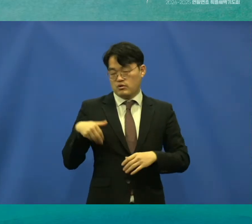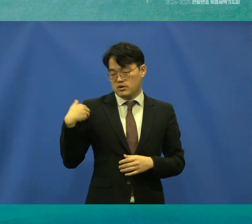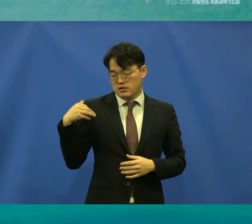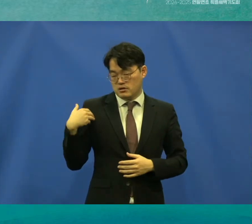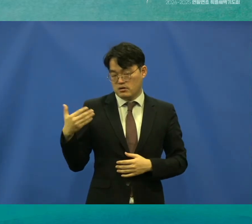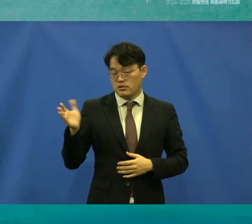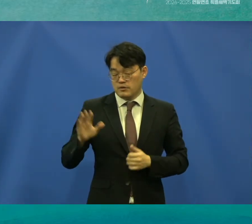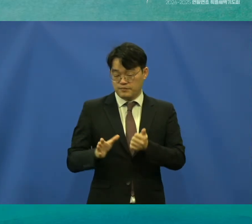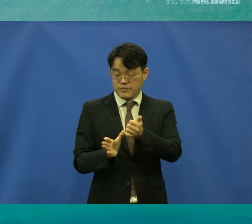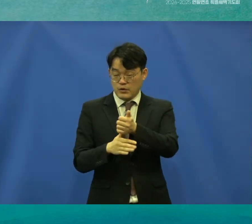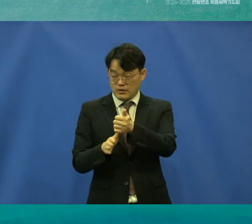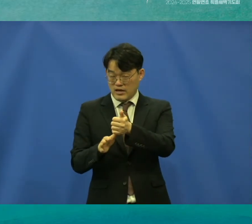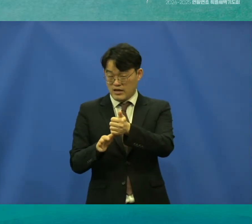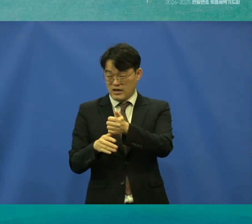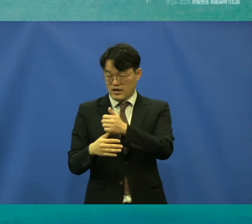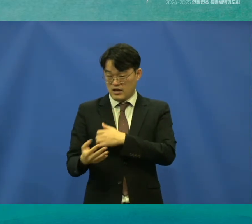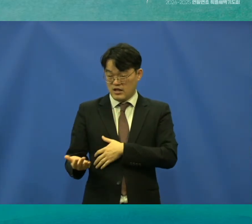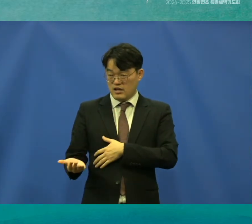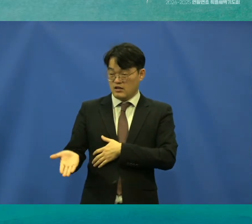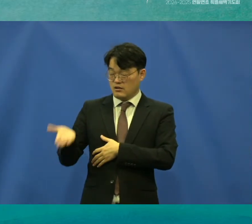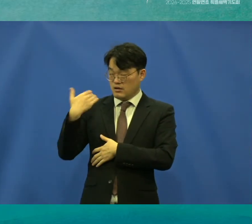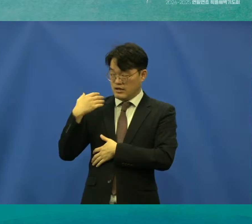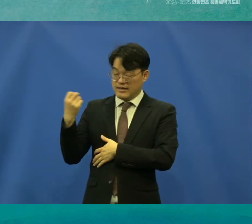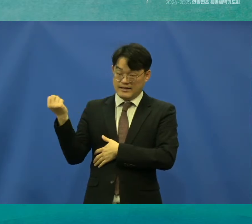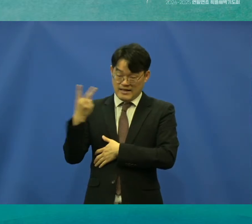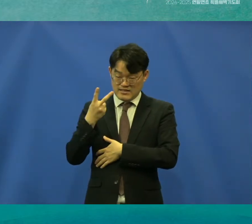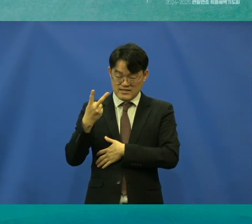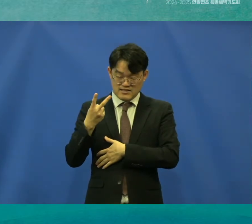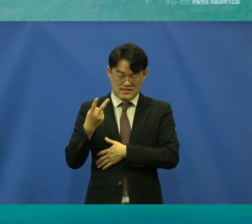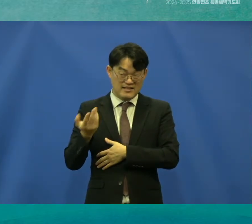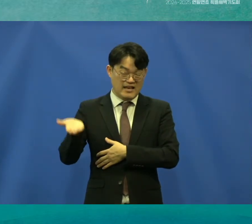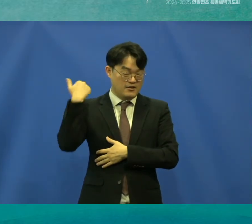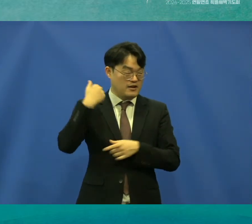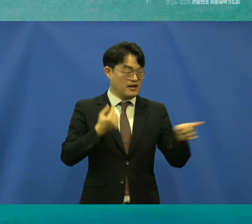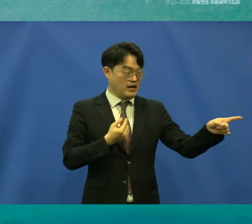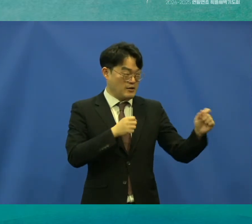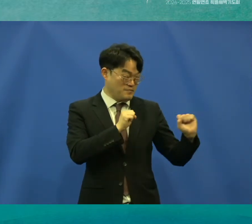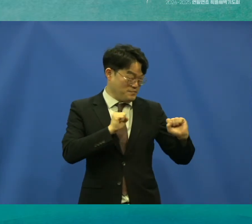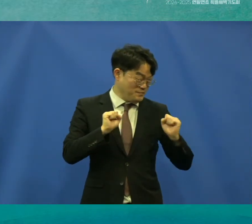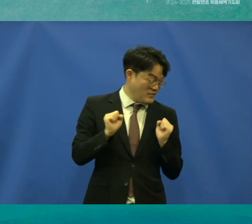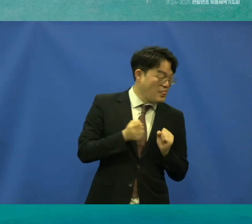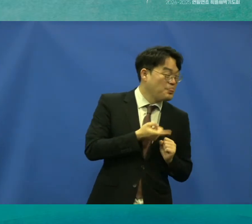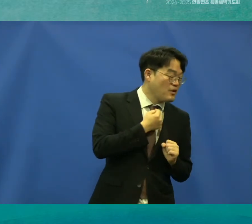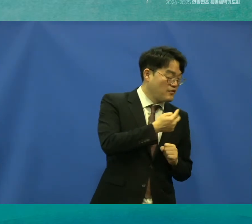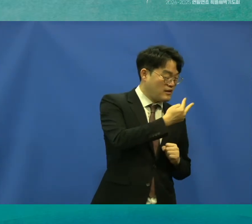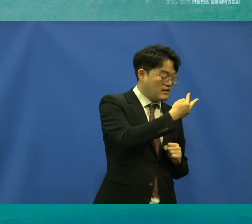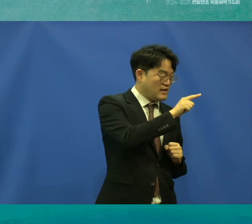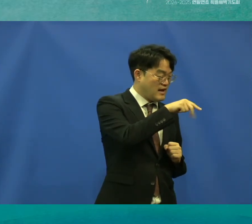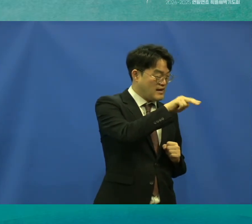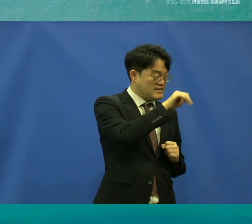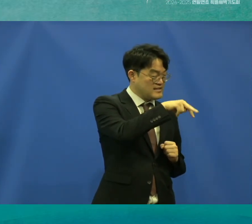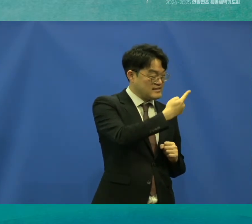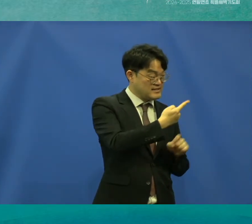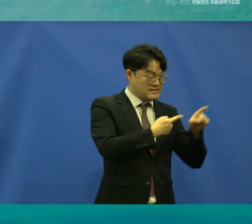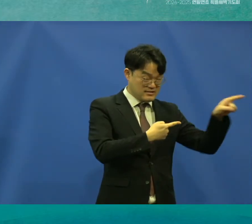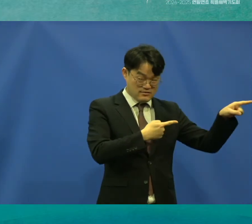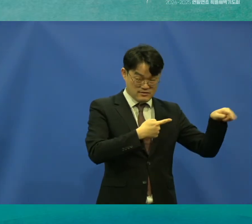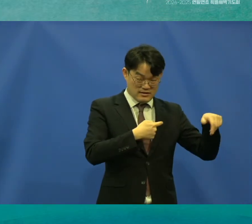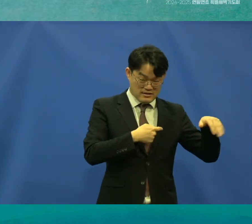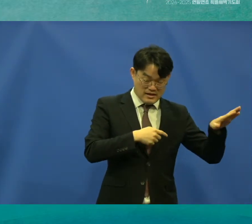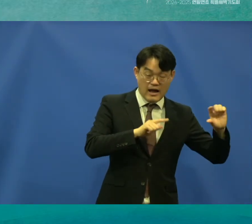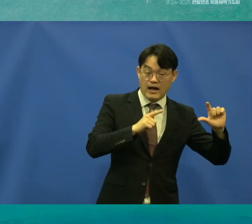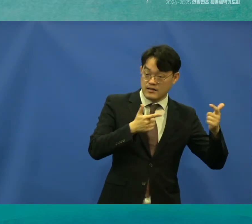요나는 이전에 가고 싶었던 다시스로 갔을까? 그러나 우리가 긍정적 유추를 한다면 아마도